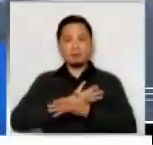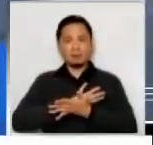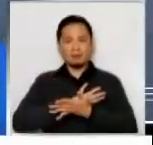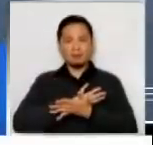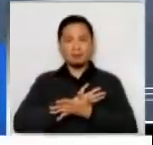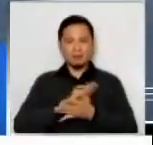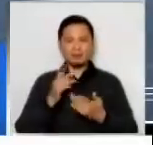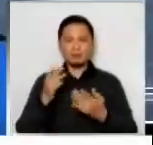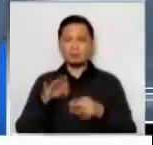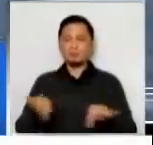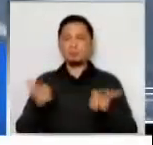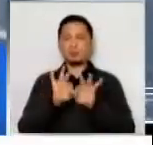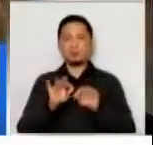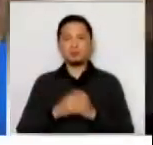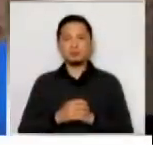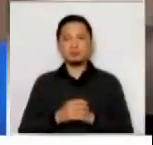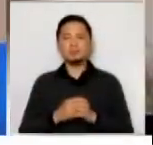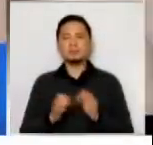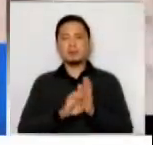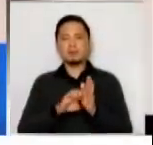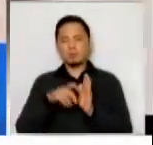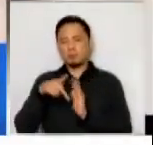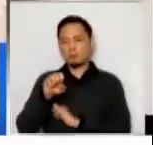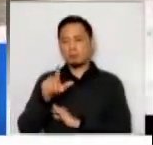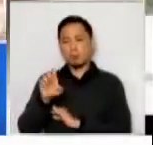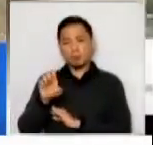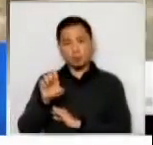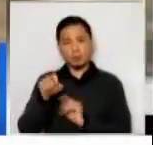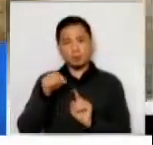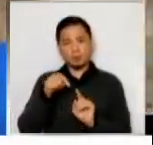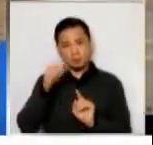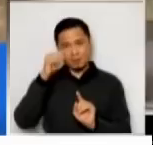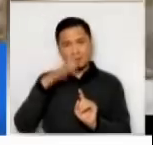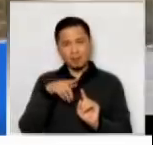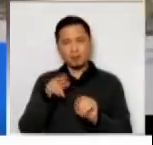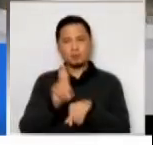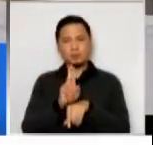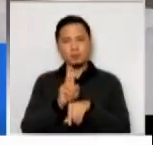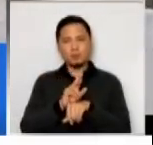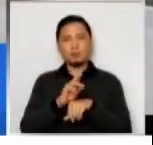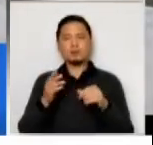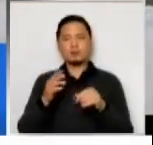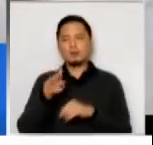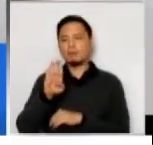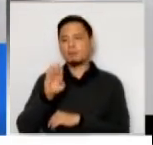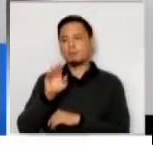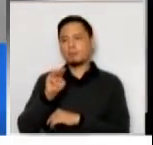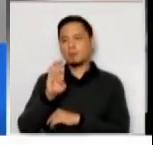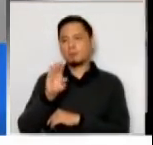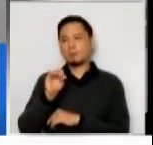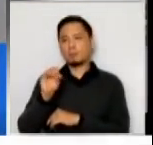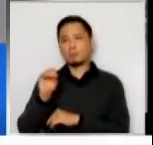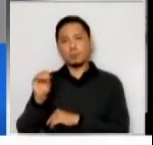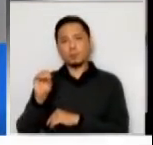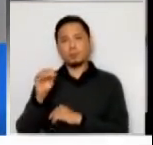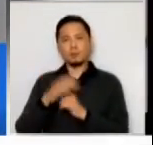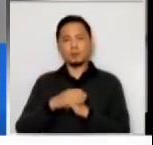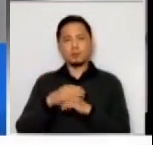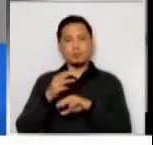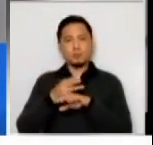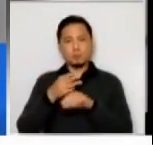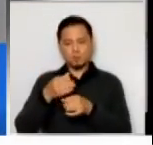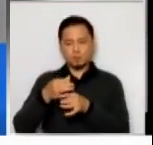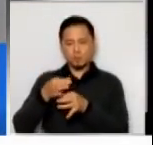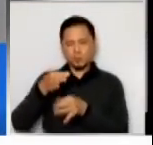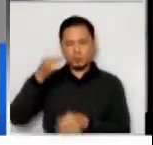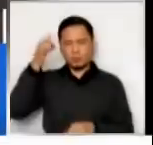niya, gumamit po siya ng bamboo. Ito po naman kambal, gumamit naman po sila ng mga used na kahoy para